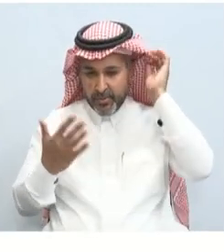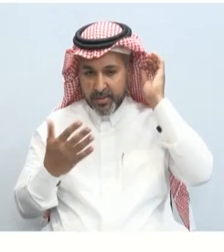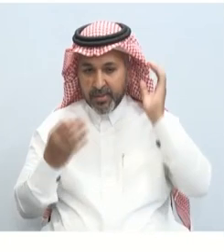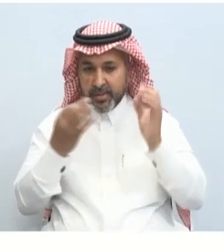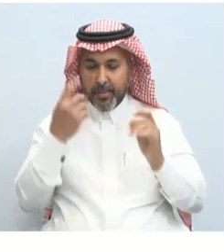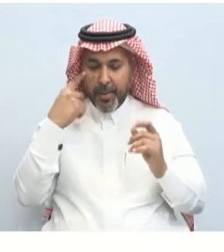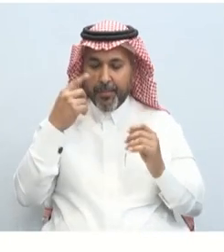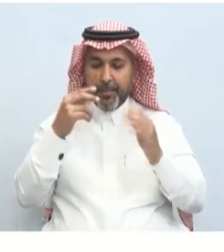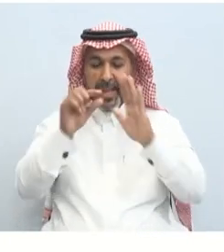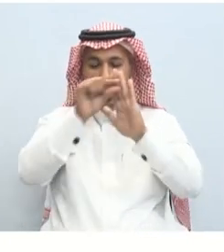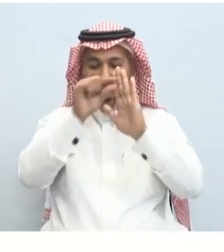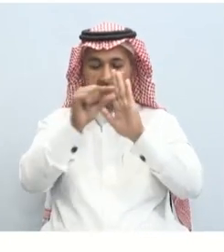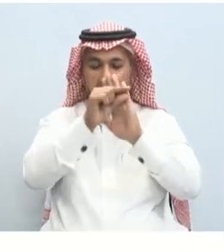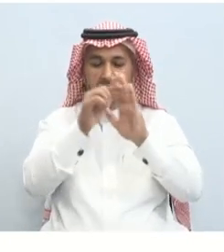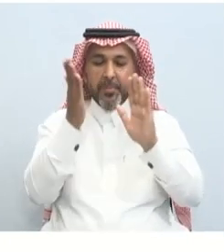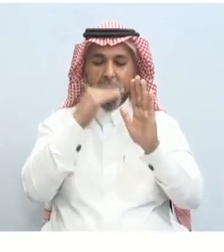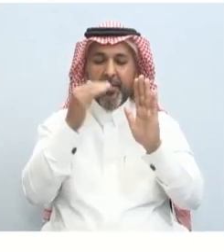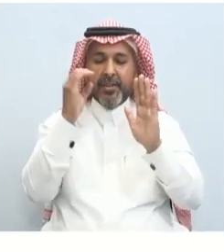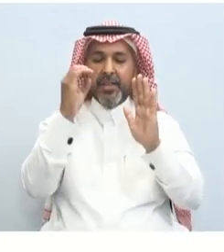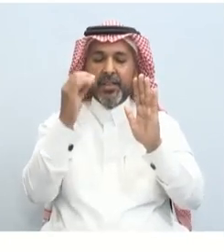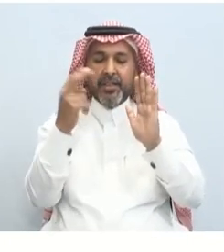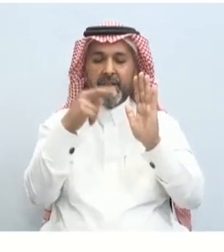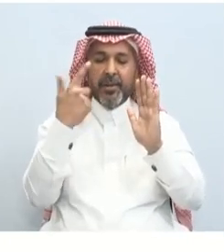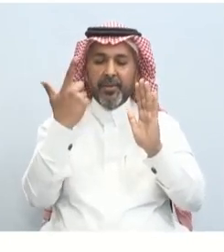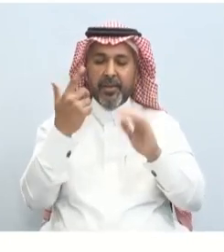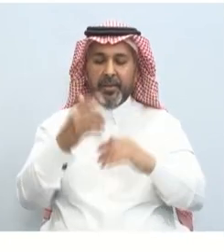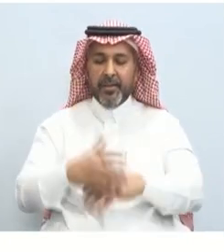غير متضمنه في المقدمات